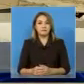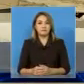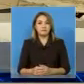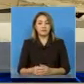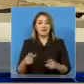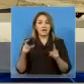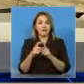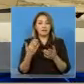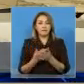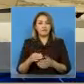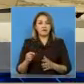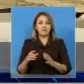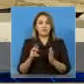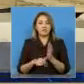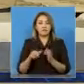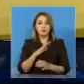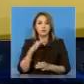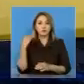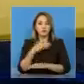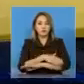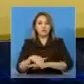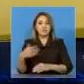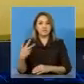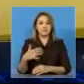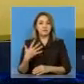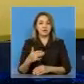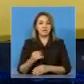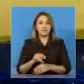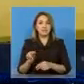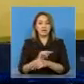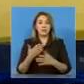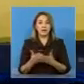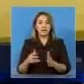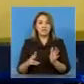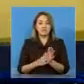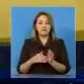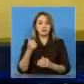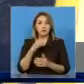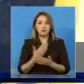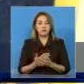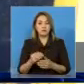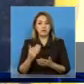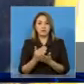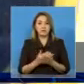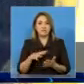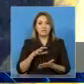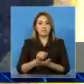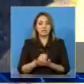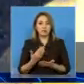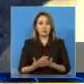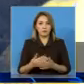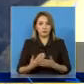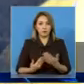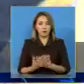К слову, всего в Алге 70 улиц, 35 из них асфальтированы. В текущем году 9 улиц благоустраивают по программе «Дорожная карта занятости» на